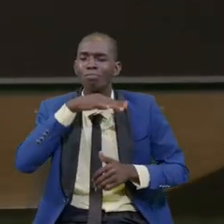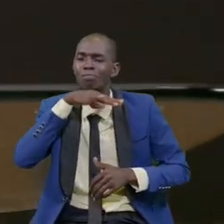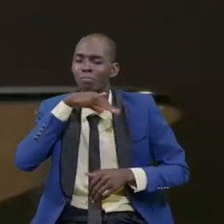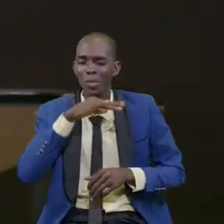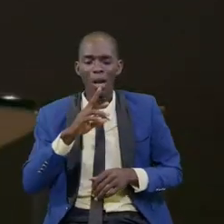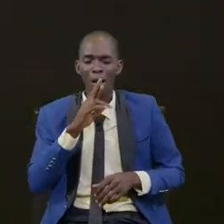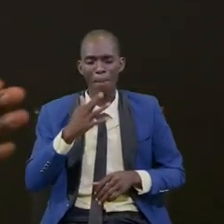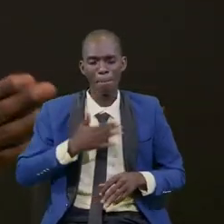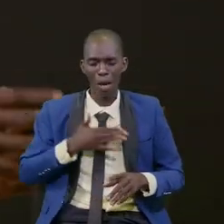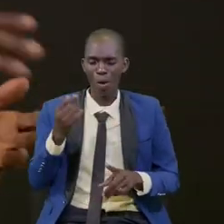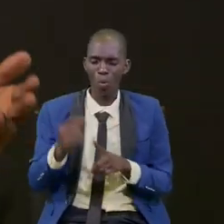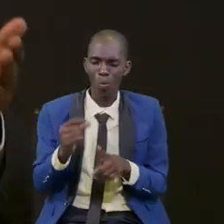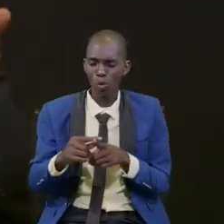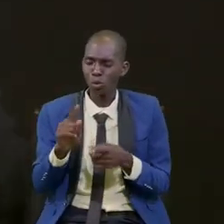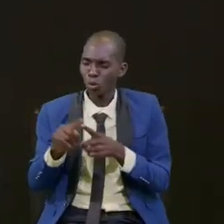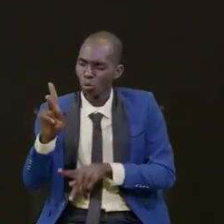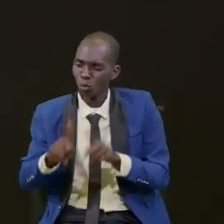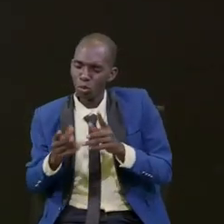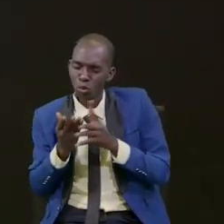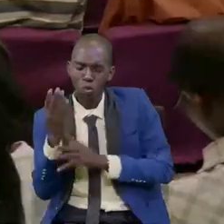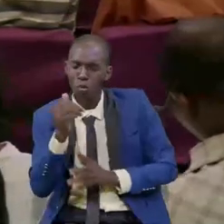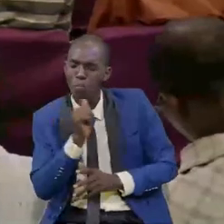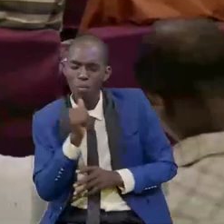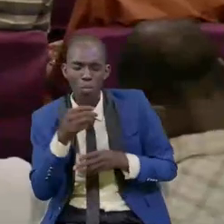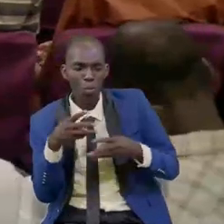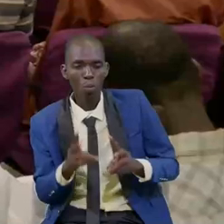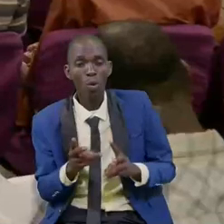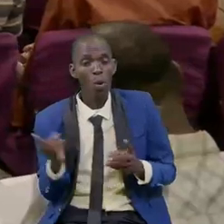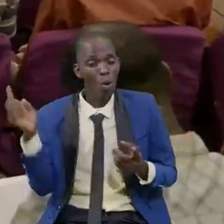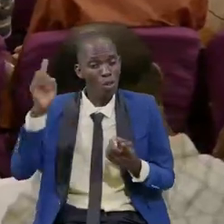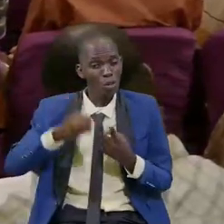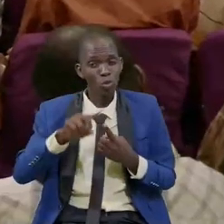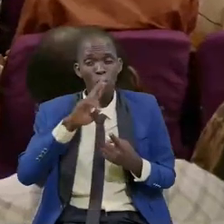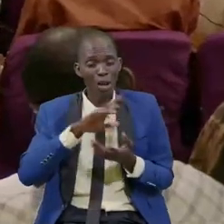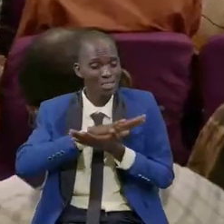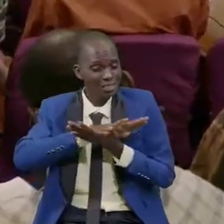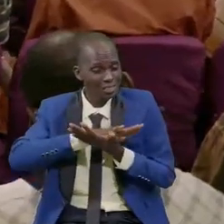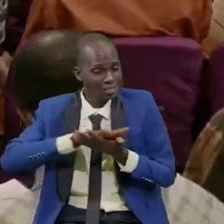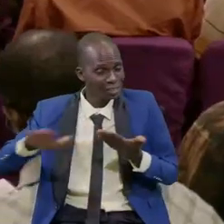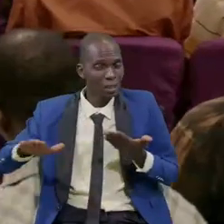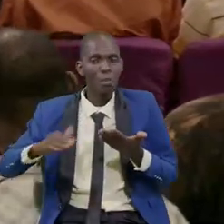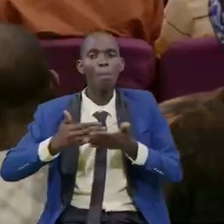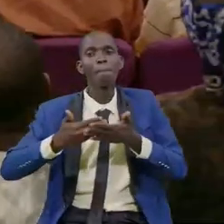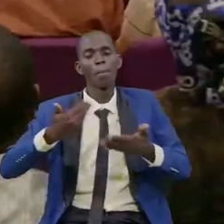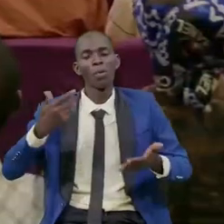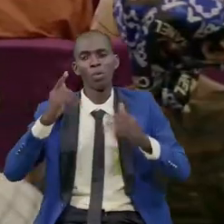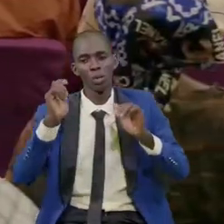paroles souillaient les gens en privé. C'est lorsque cela est purifié qu'on peut maintenant dire, me